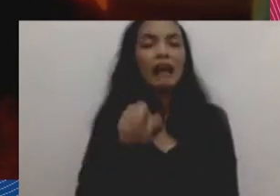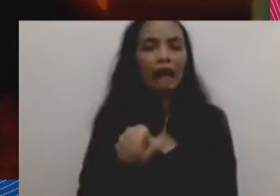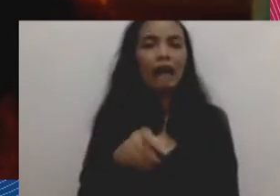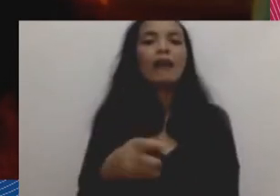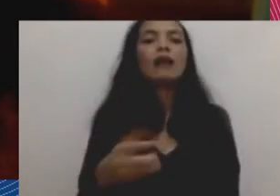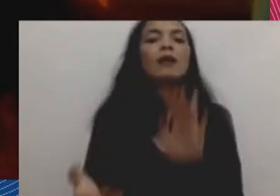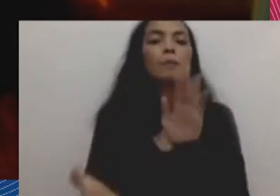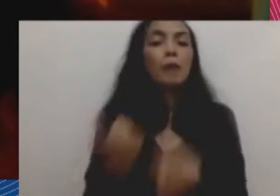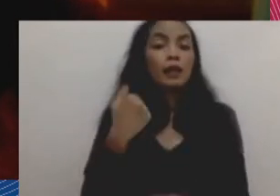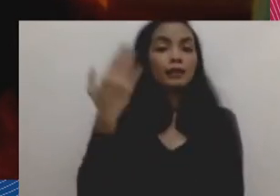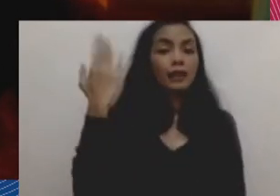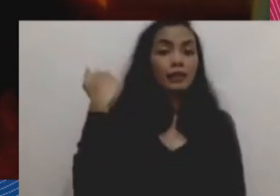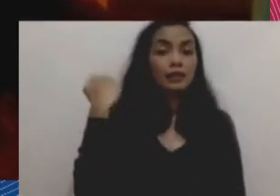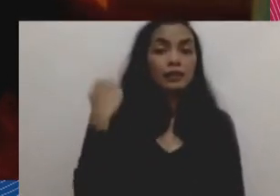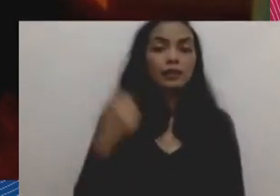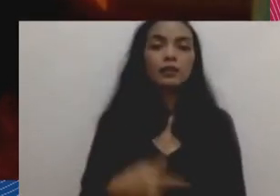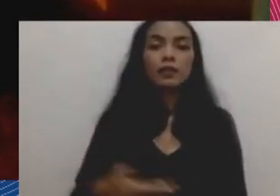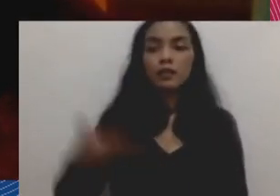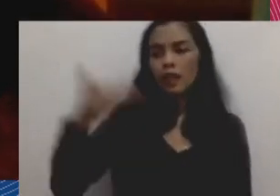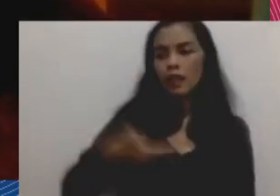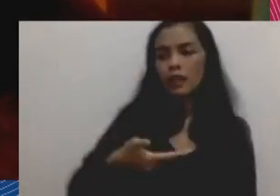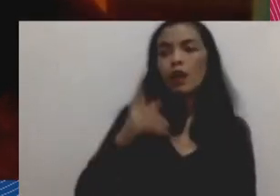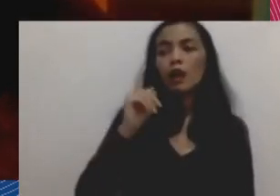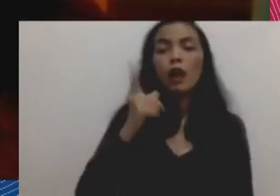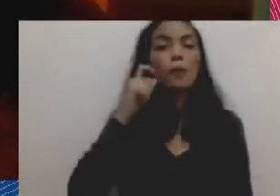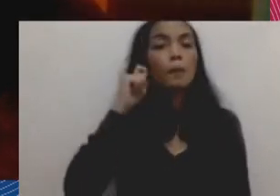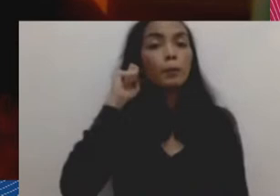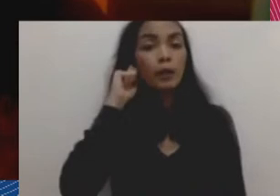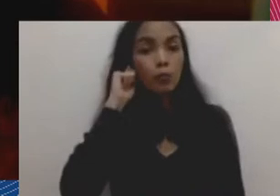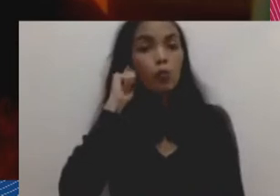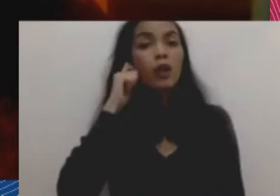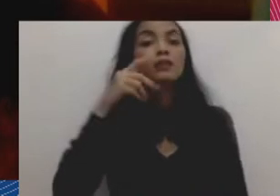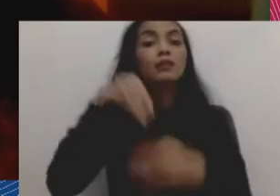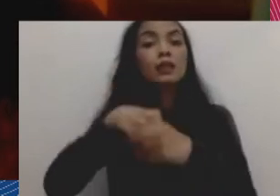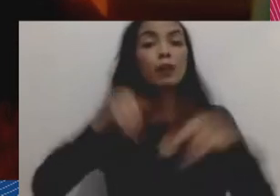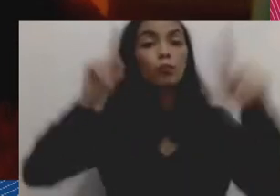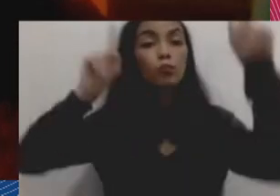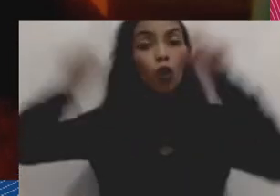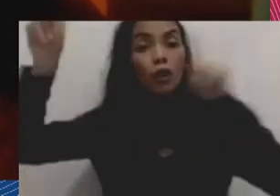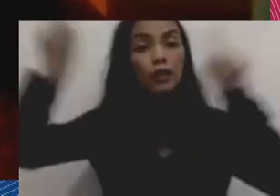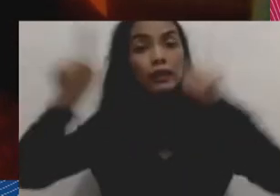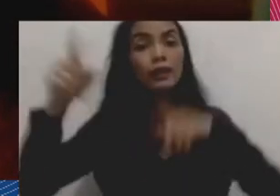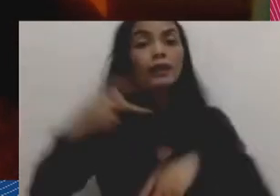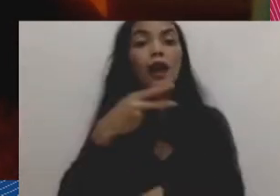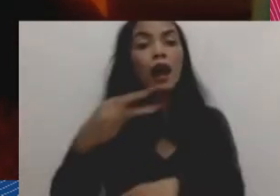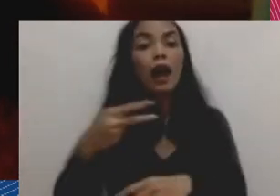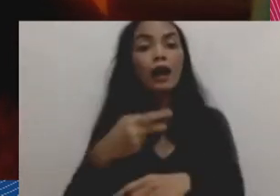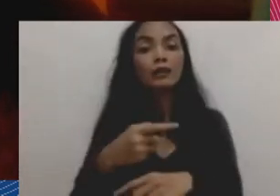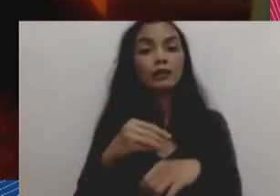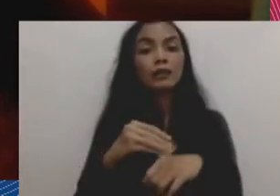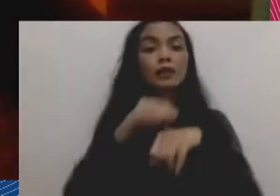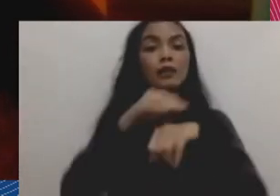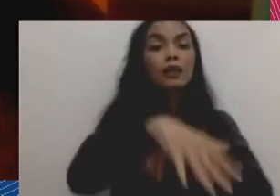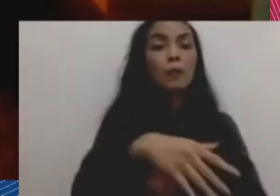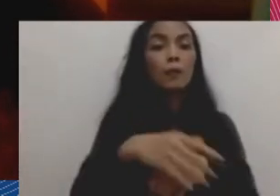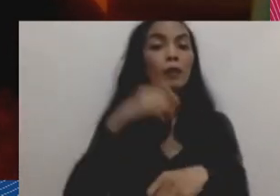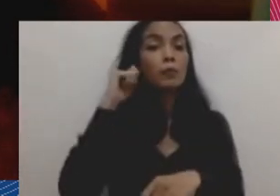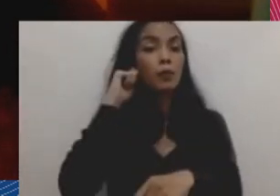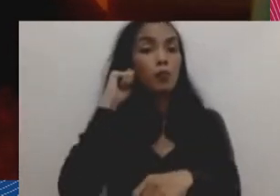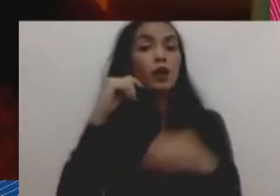bagaimana apakah kursi perempuan itu mengantarkan perjuangan yang lebih terhadap keadilan untuk